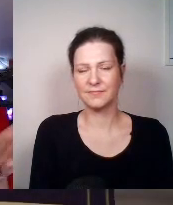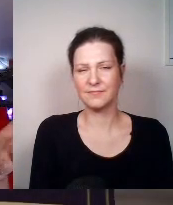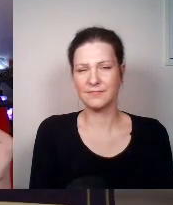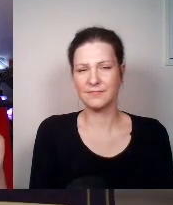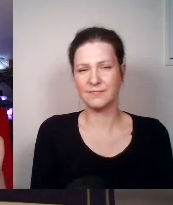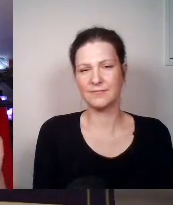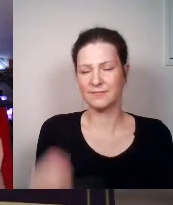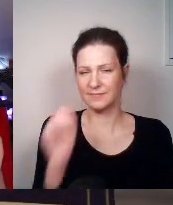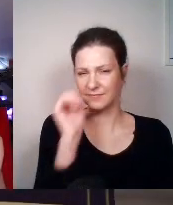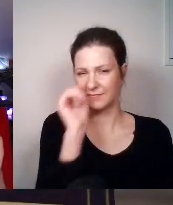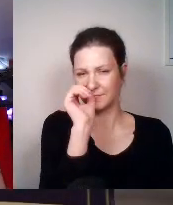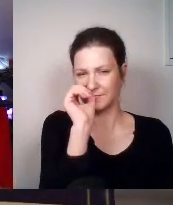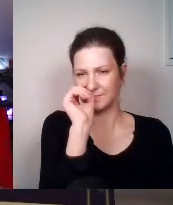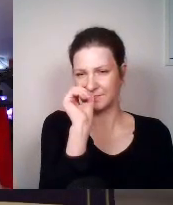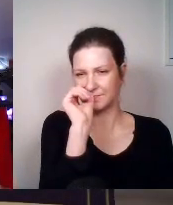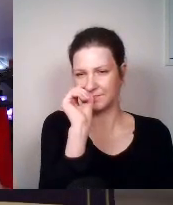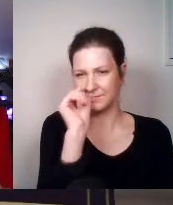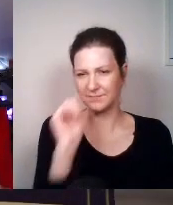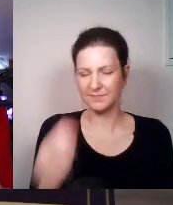anderes als den